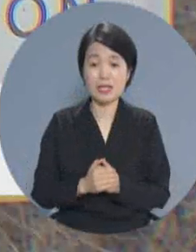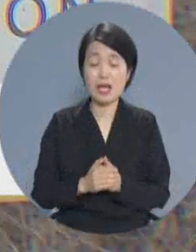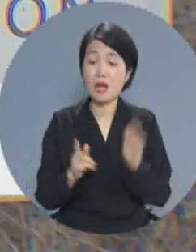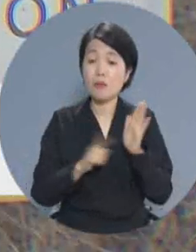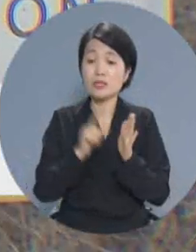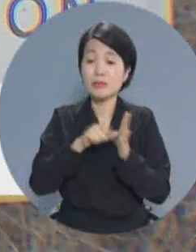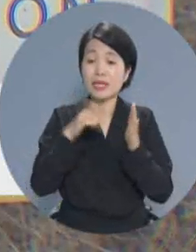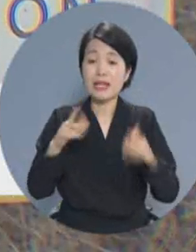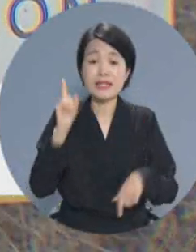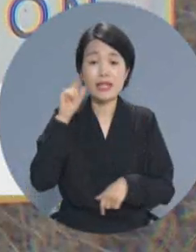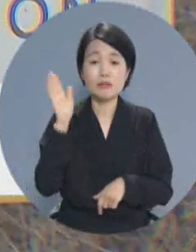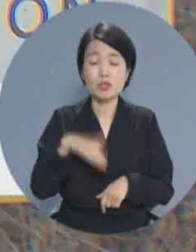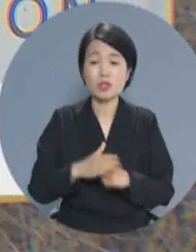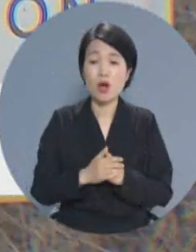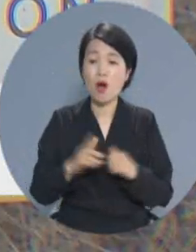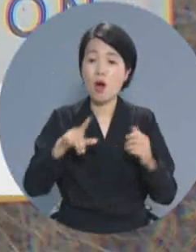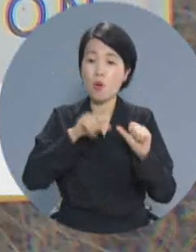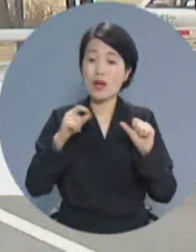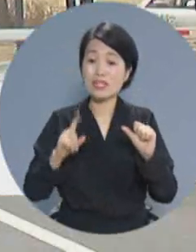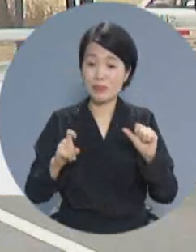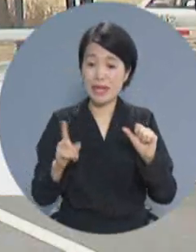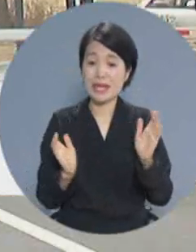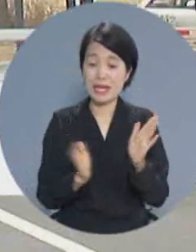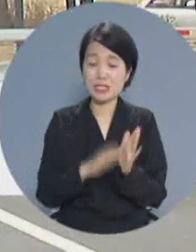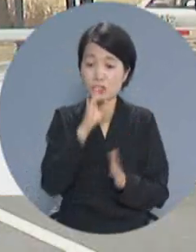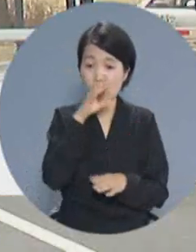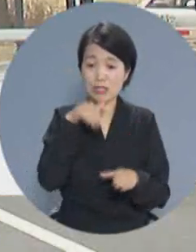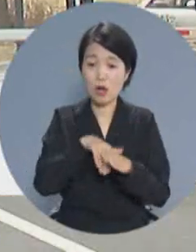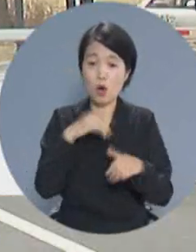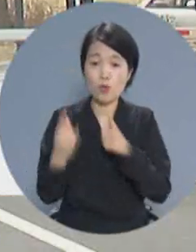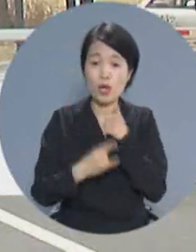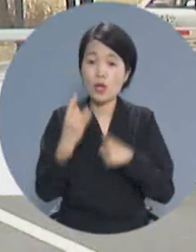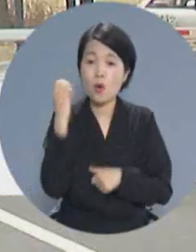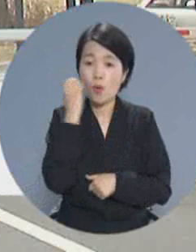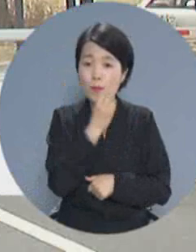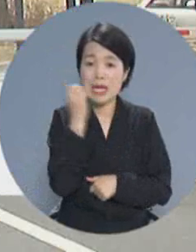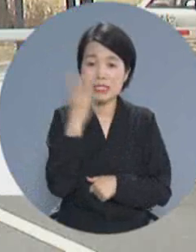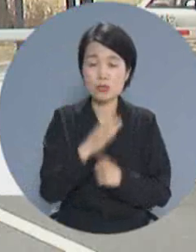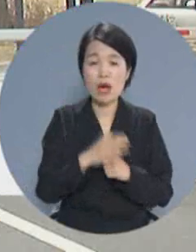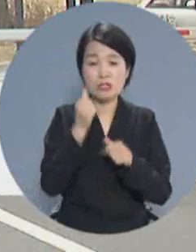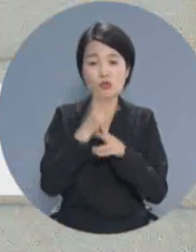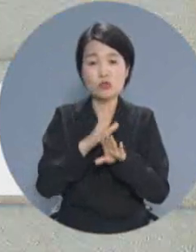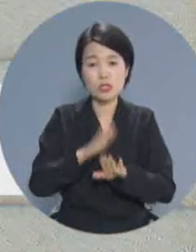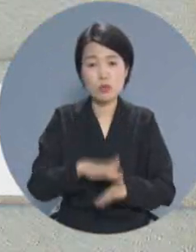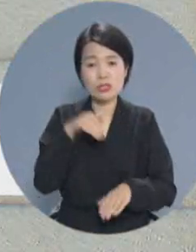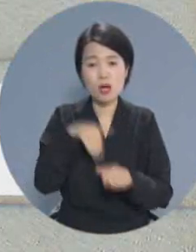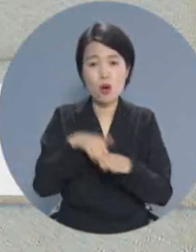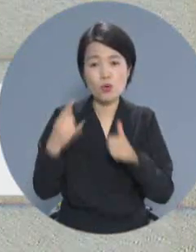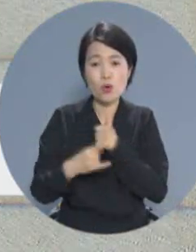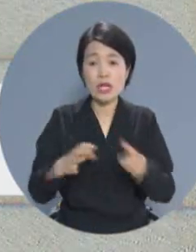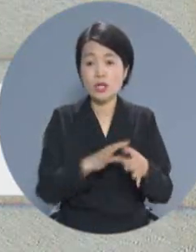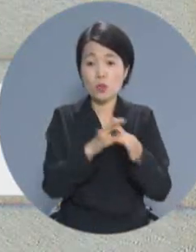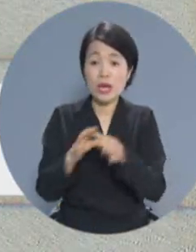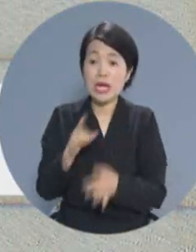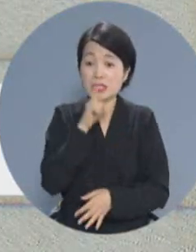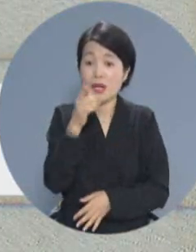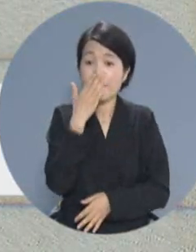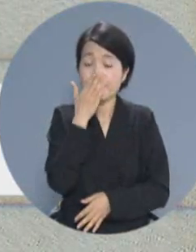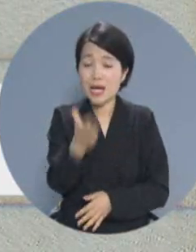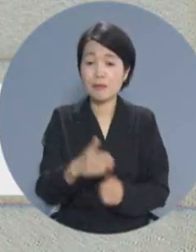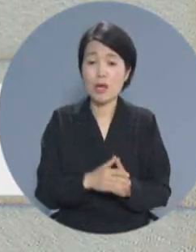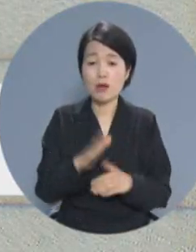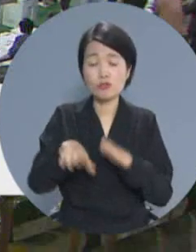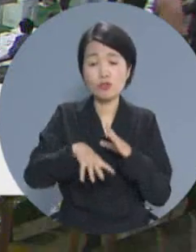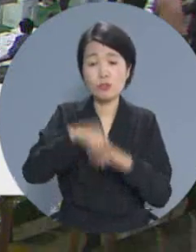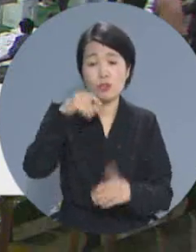모집 기간은 내일부터 오는 11일까지로 중앙선관위 홈페이지나 주소지 선관위를 통해 신청할 수 있으며